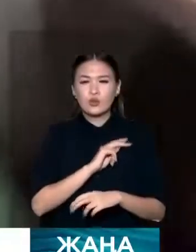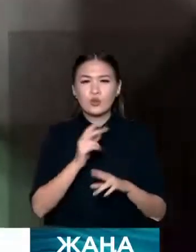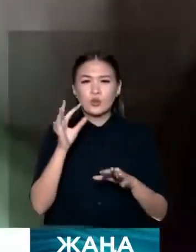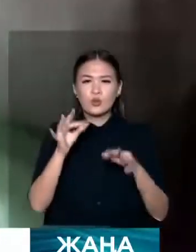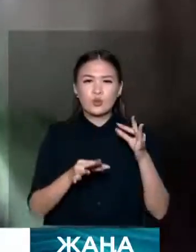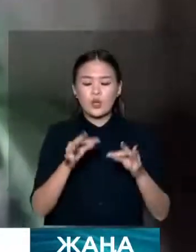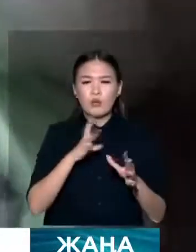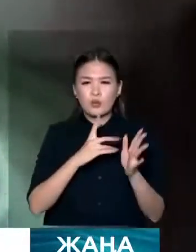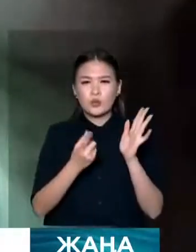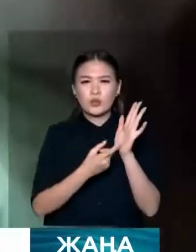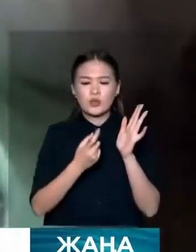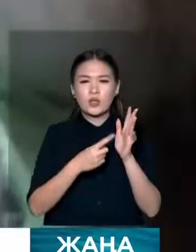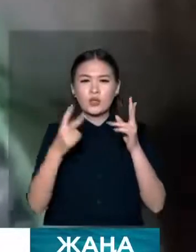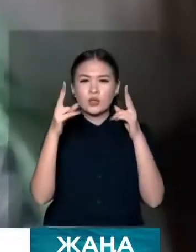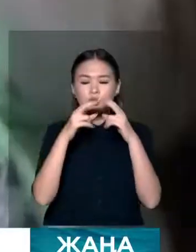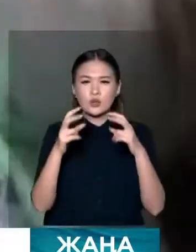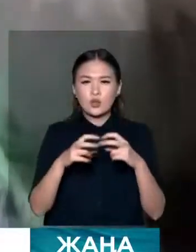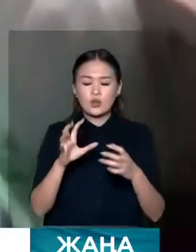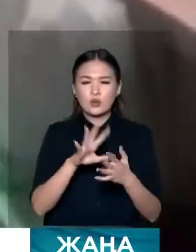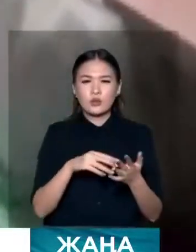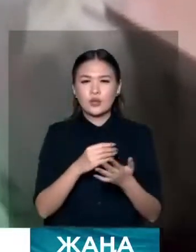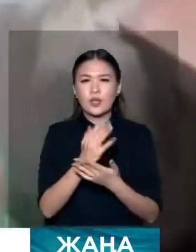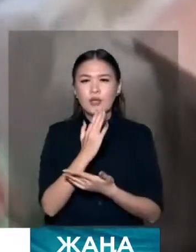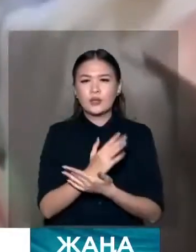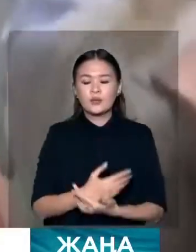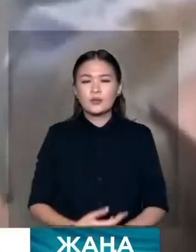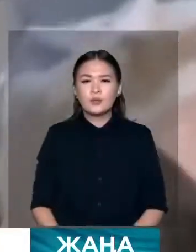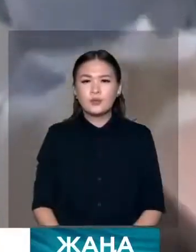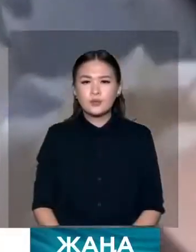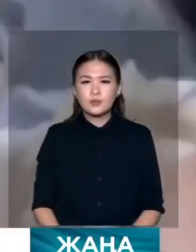дейін тергеу тексеру жүргізілуде.